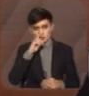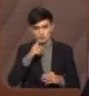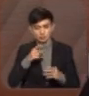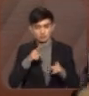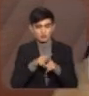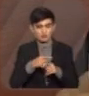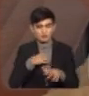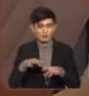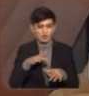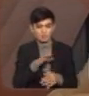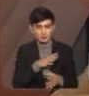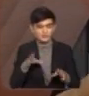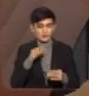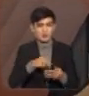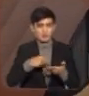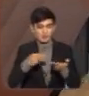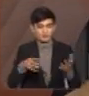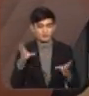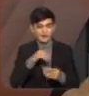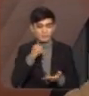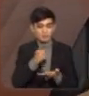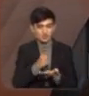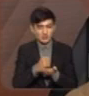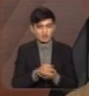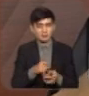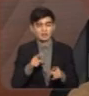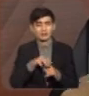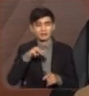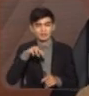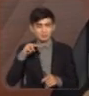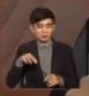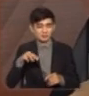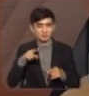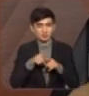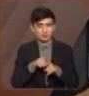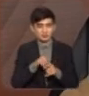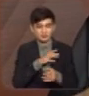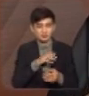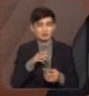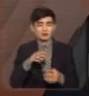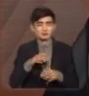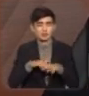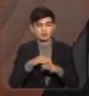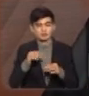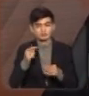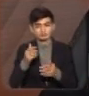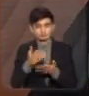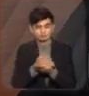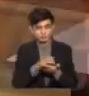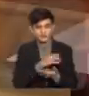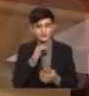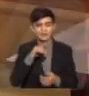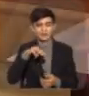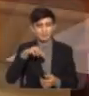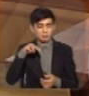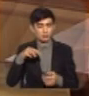Каждый подписка, каждый печатька. Сосын тыпы елдер ақша жинап, тыпы сатып